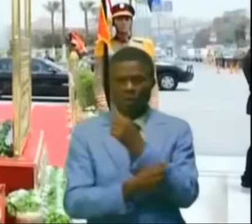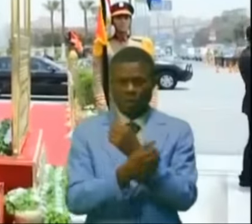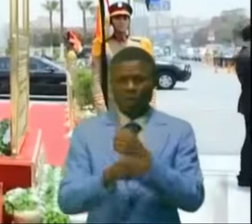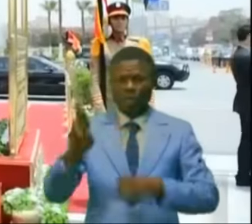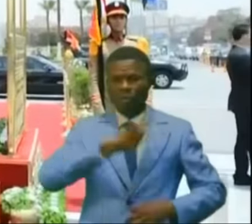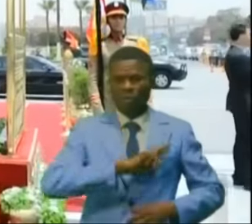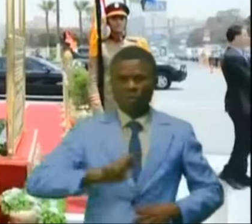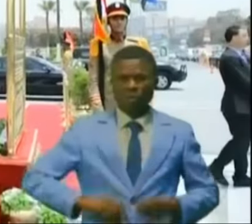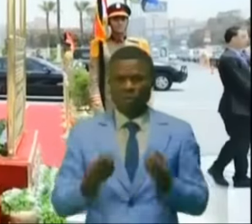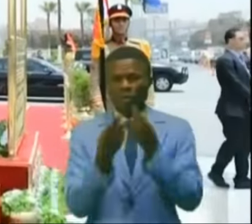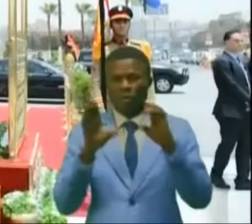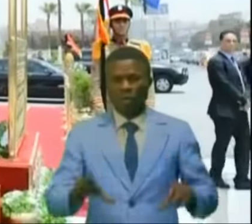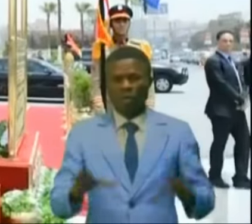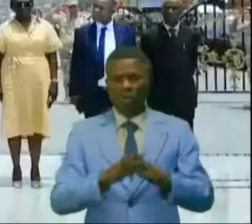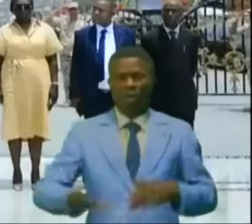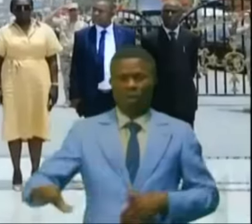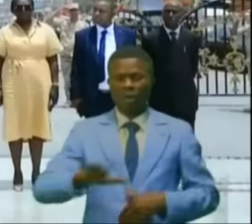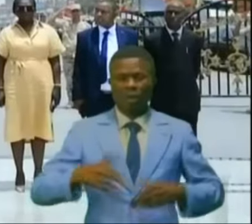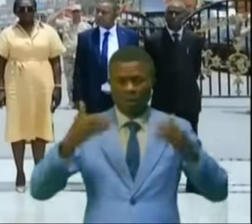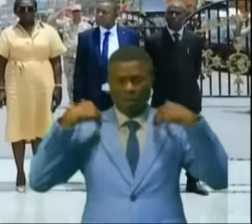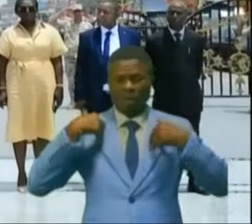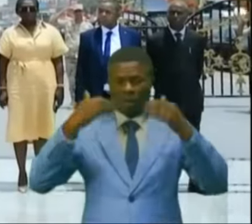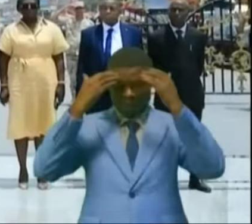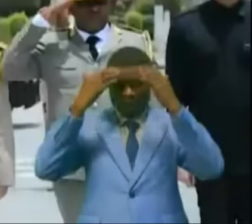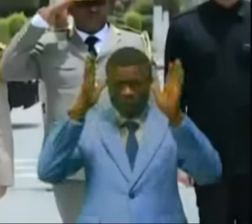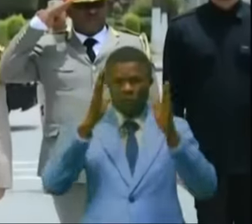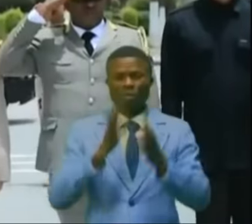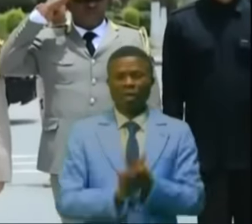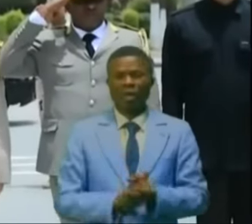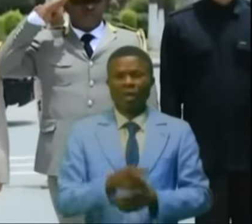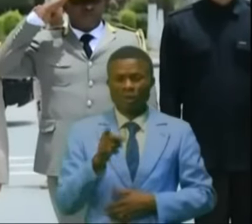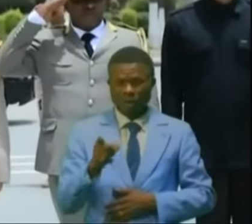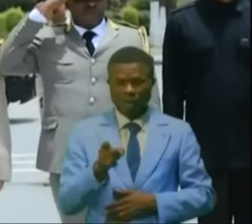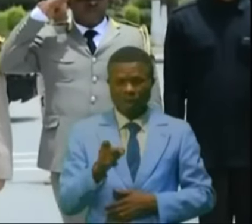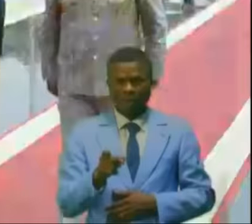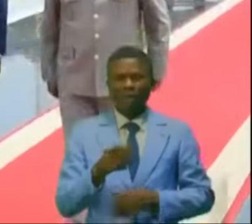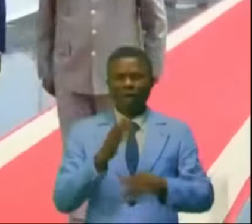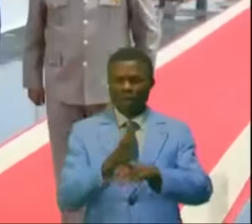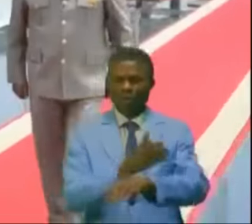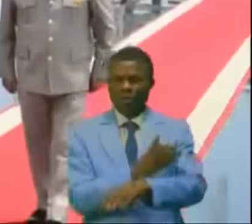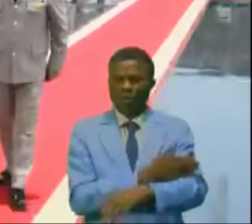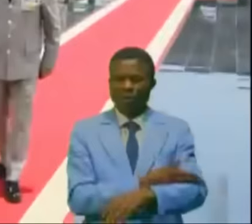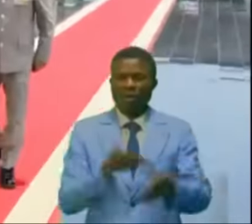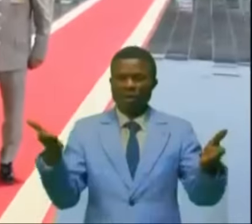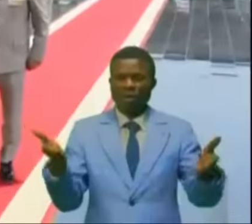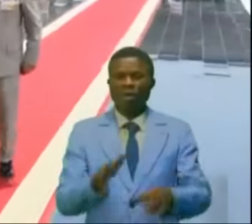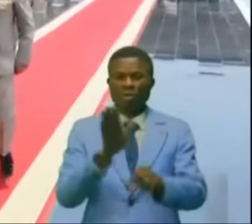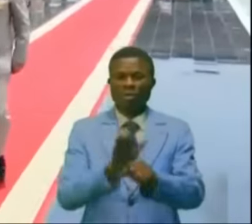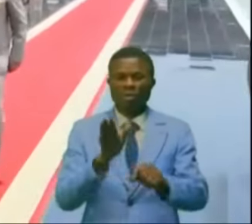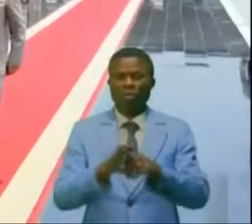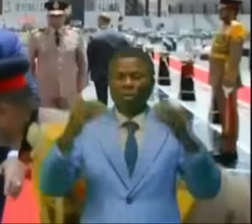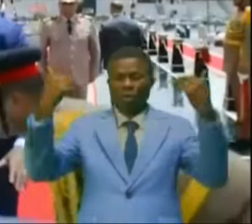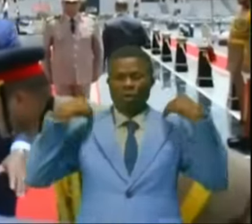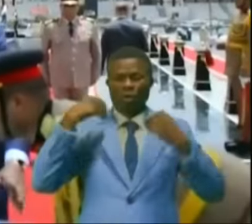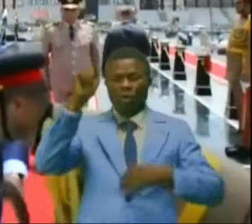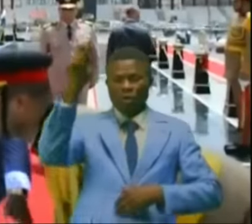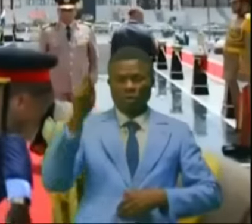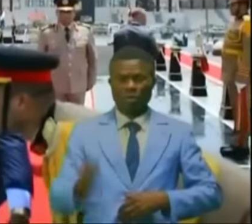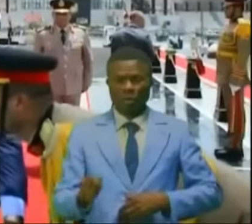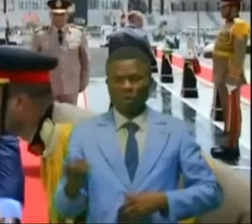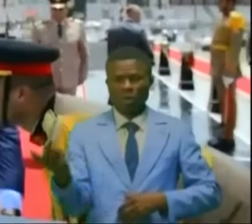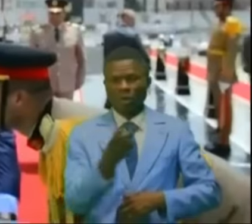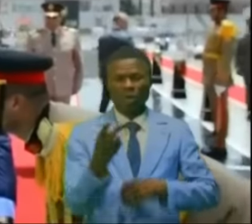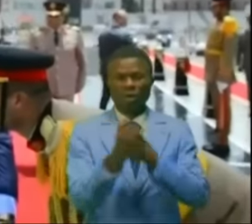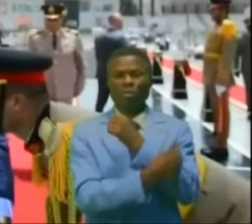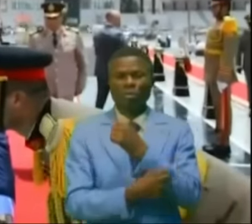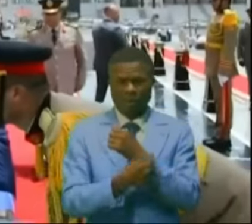République démocratique du Congo, République arabe unie d'Égypte s'est déroulée en présence de plusieurs officiers des forces armées des